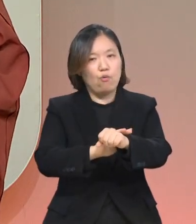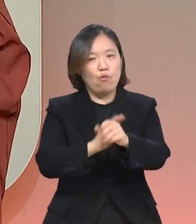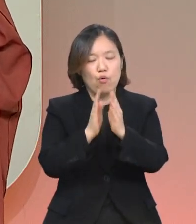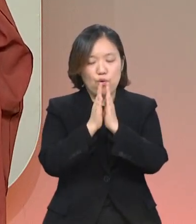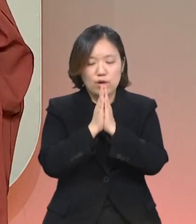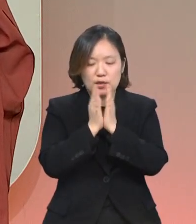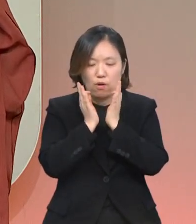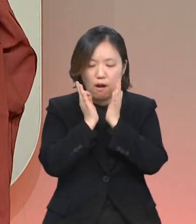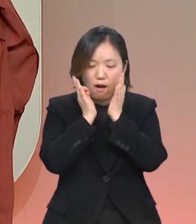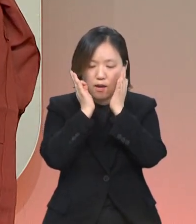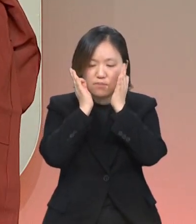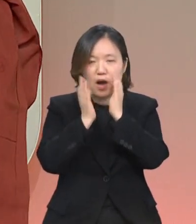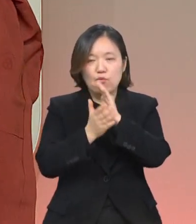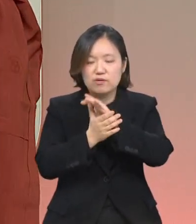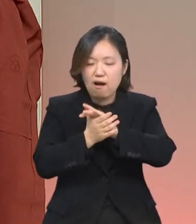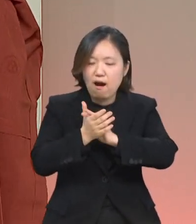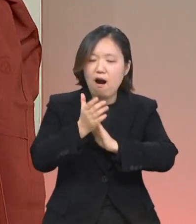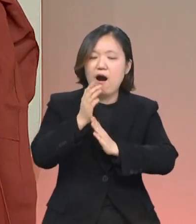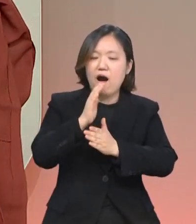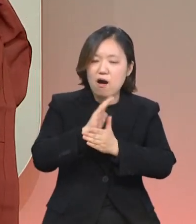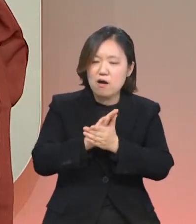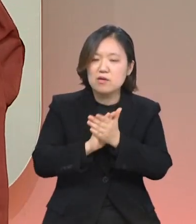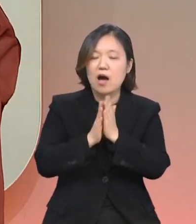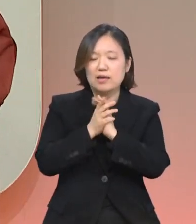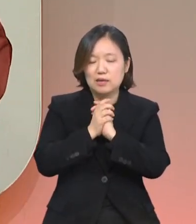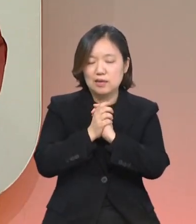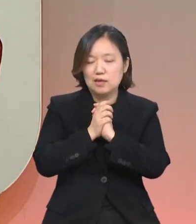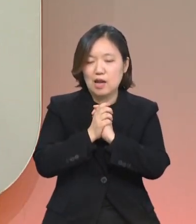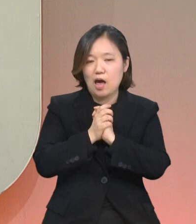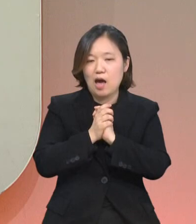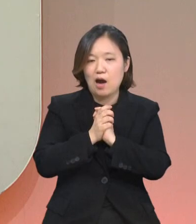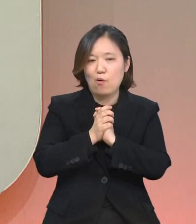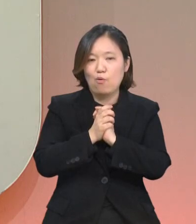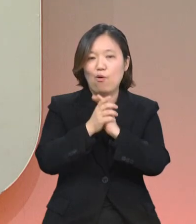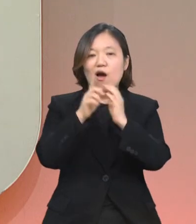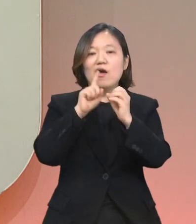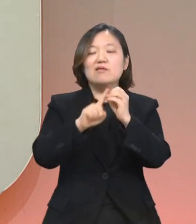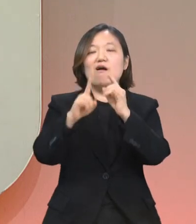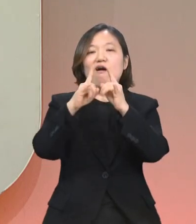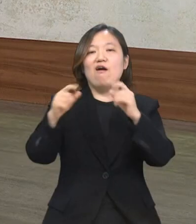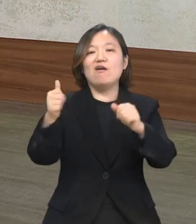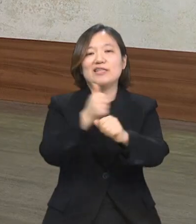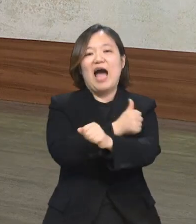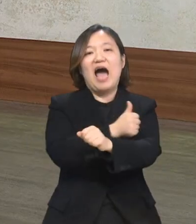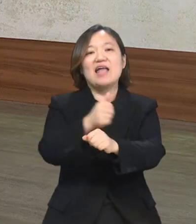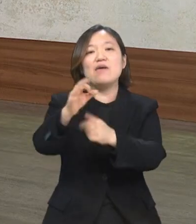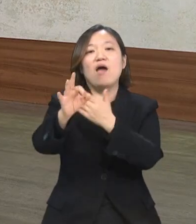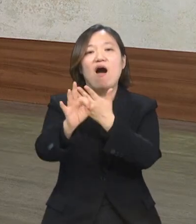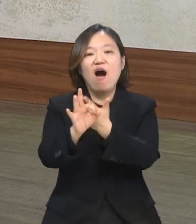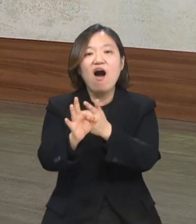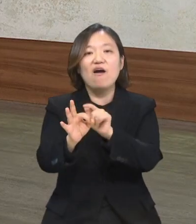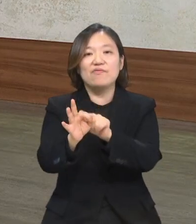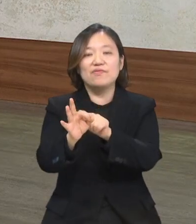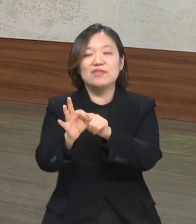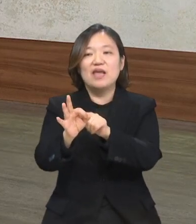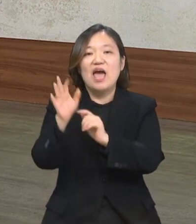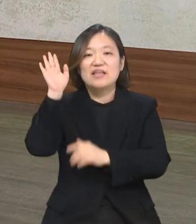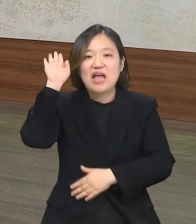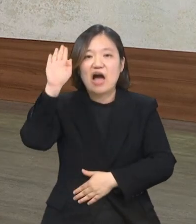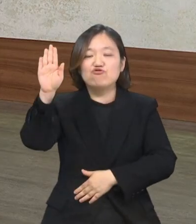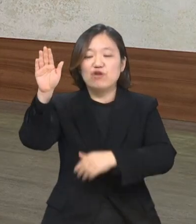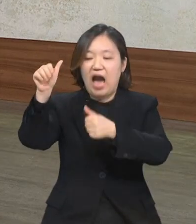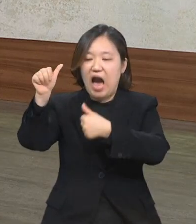정성스럽게 절에 다녔었던 그런 신도 분들 자식들이 나중에 보면 자식들 굉장히 편안하게 살고 있는 걸